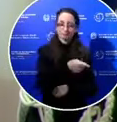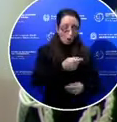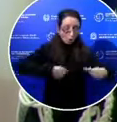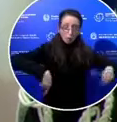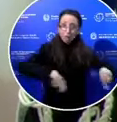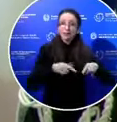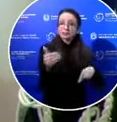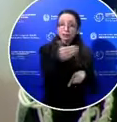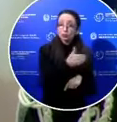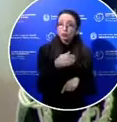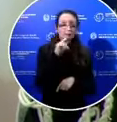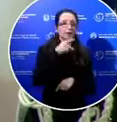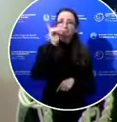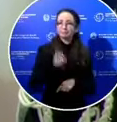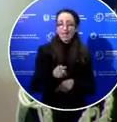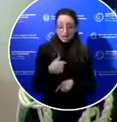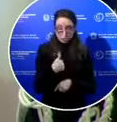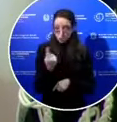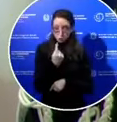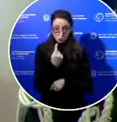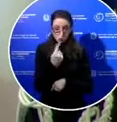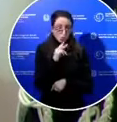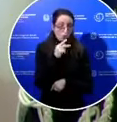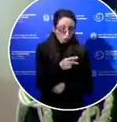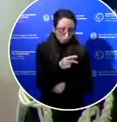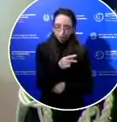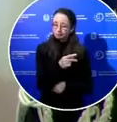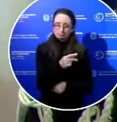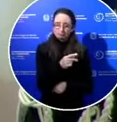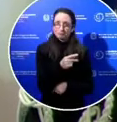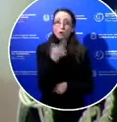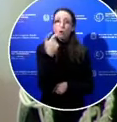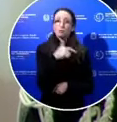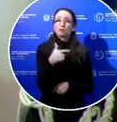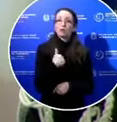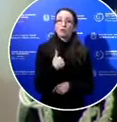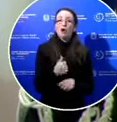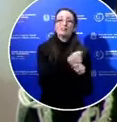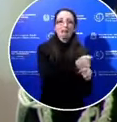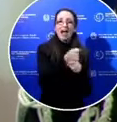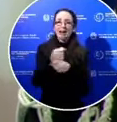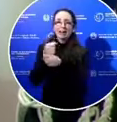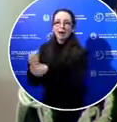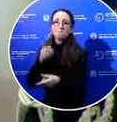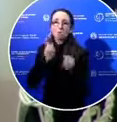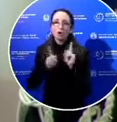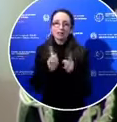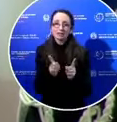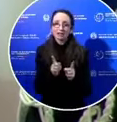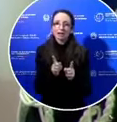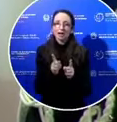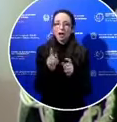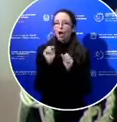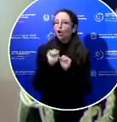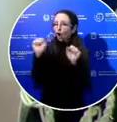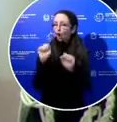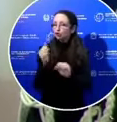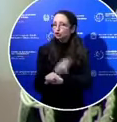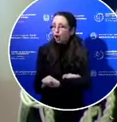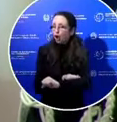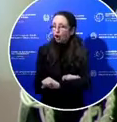soltanto io perché ho le deleghe alle politiche antidroga, ma anche i rappresentanti